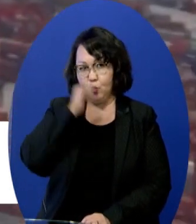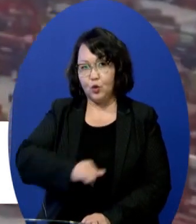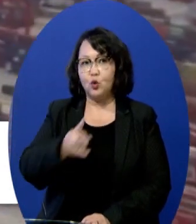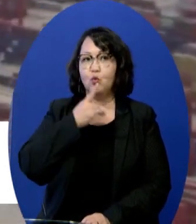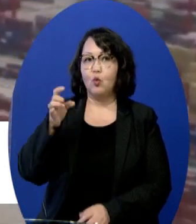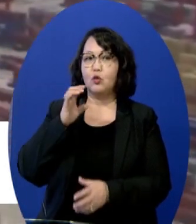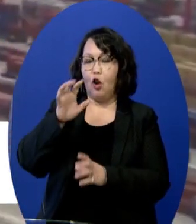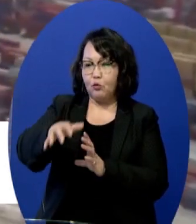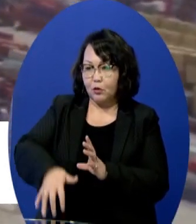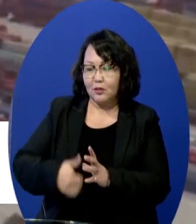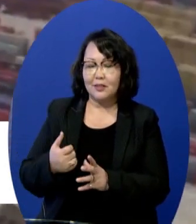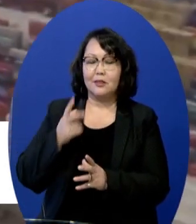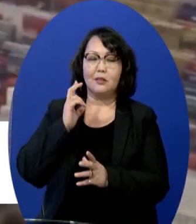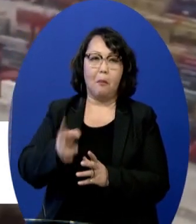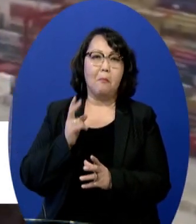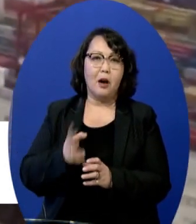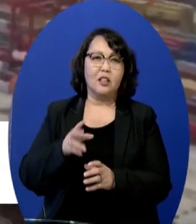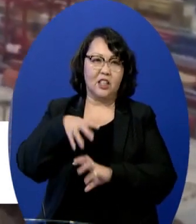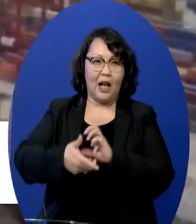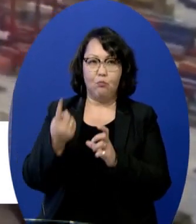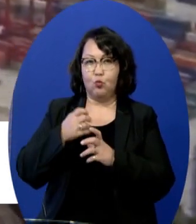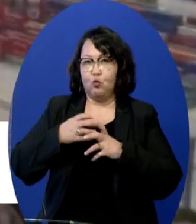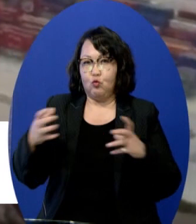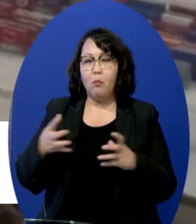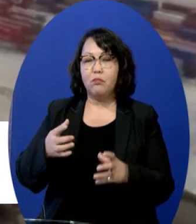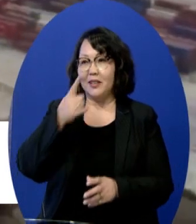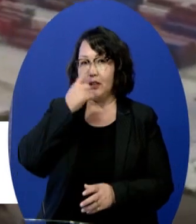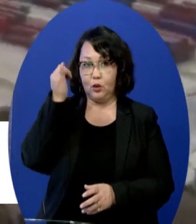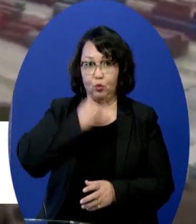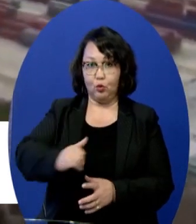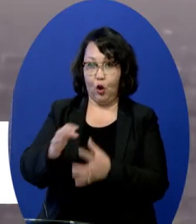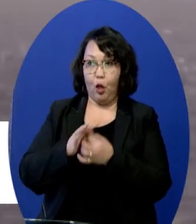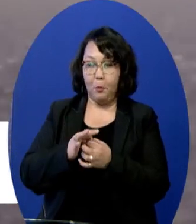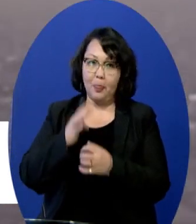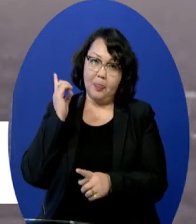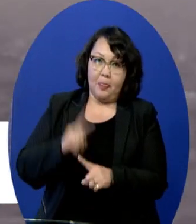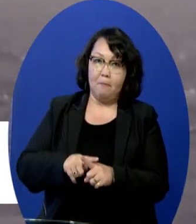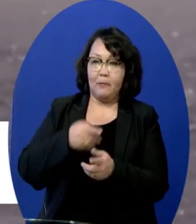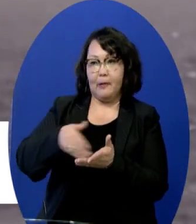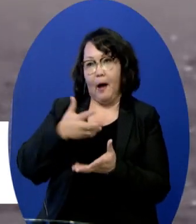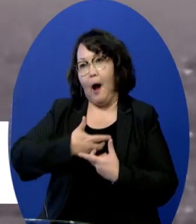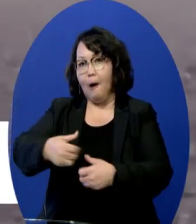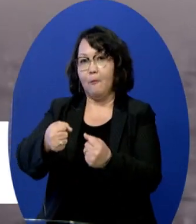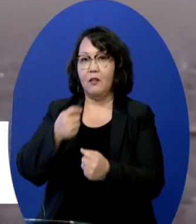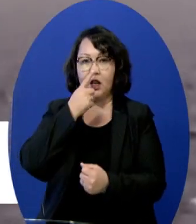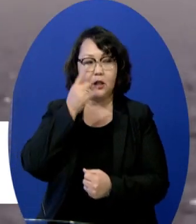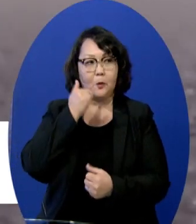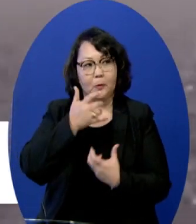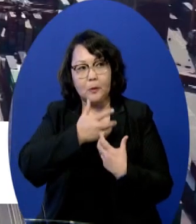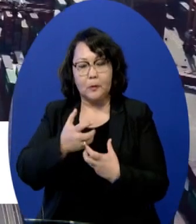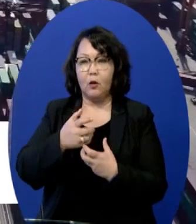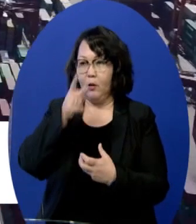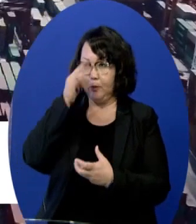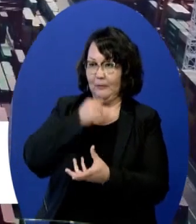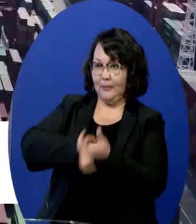нүүрс олборлогч компаниуд дэлхийн хамгийн том тооцогдох хятадын зах зээл дэх нийлүүлэлтэд нэмэгдүүлэхийг чармайж эхэлсэн байна. За